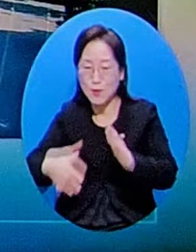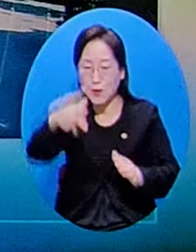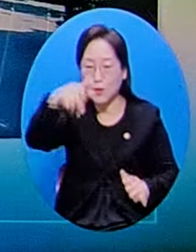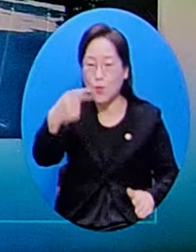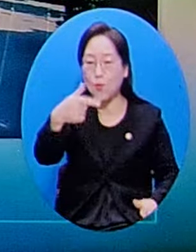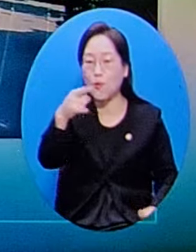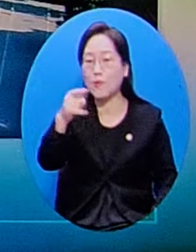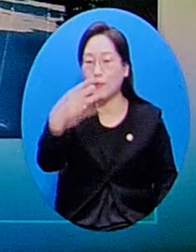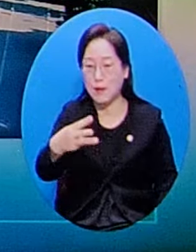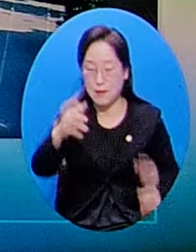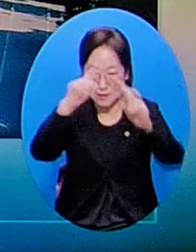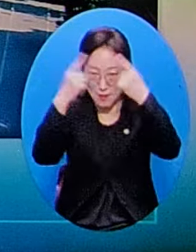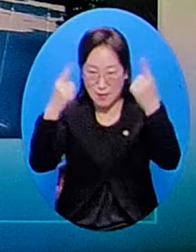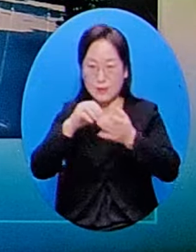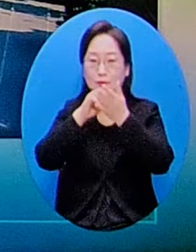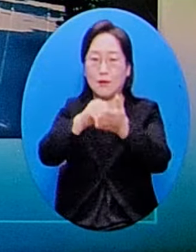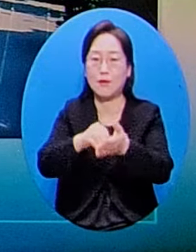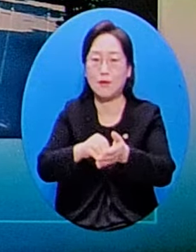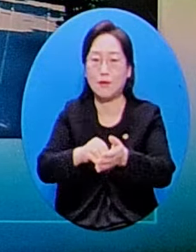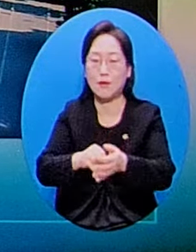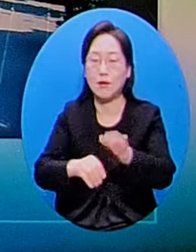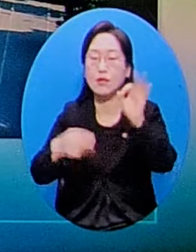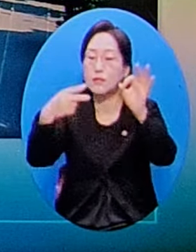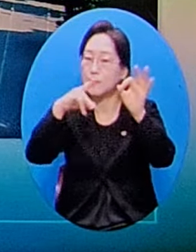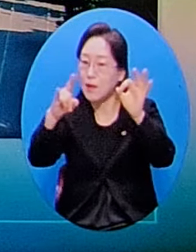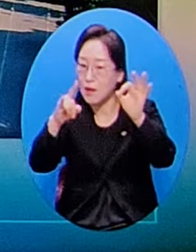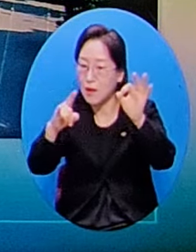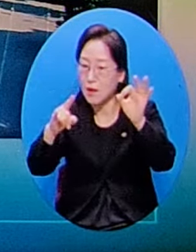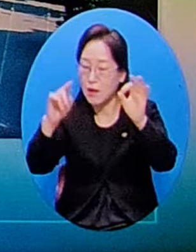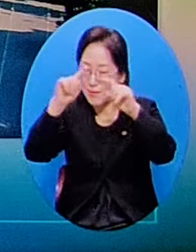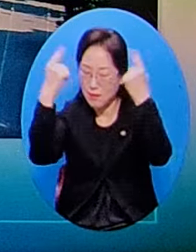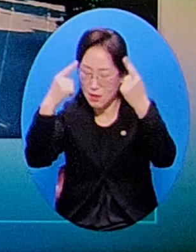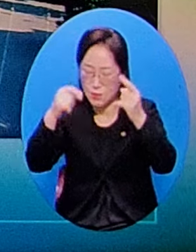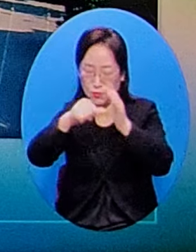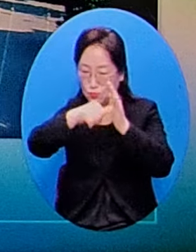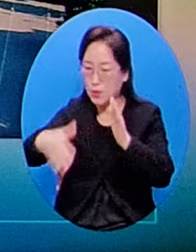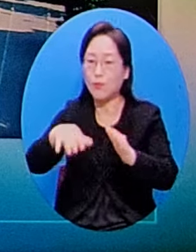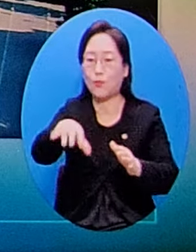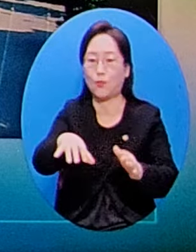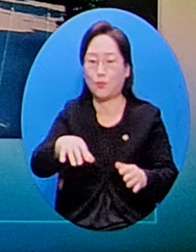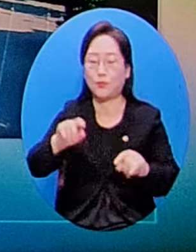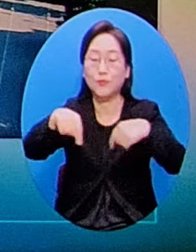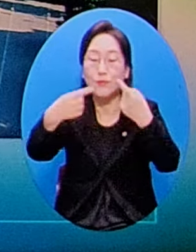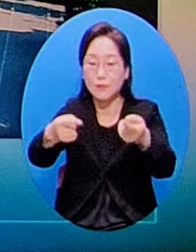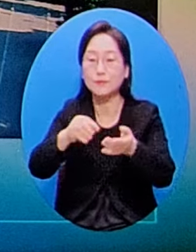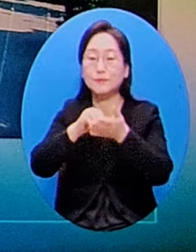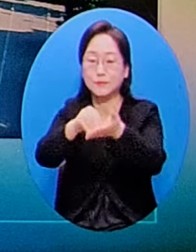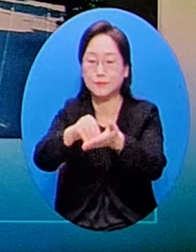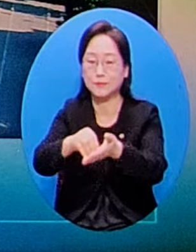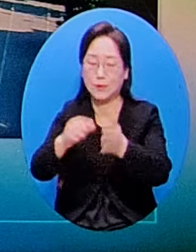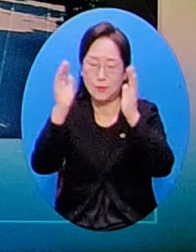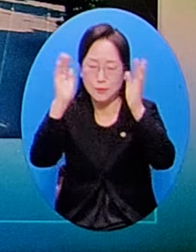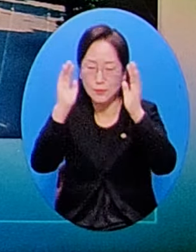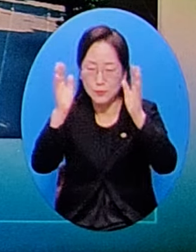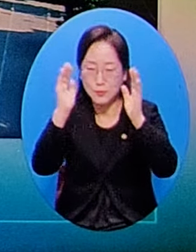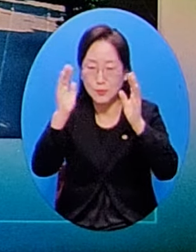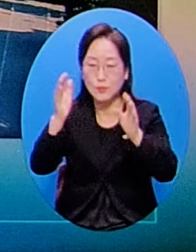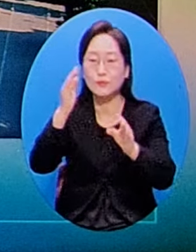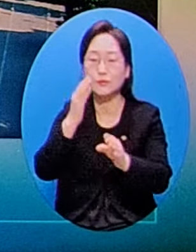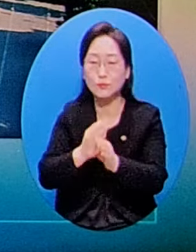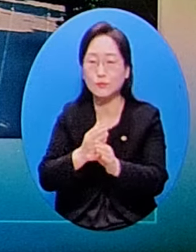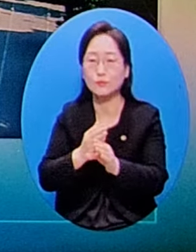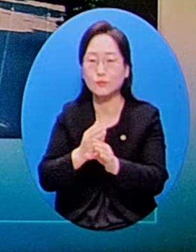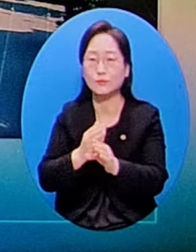대학은 미국 아이비리그 중에 미국 10대 대학 중에 드는 아주 명문 대학인데 여기에 들어가서 공부하는 가운데